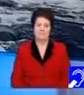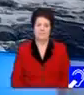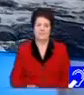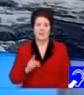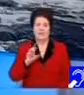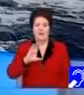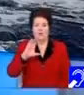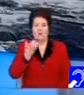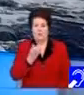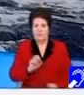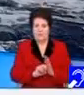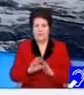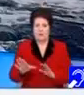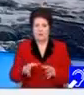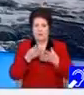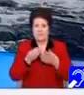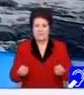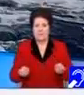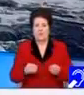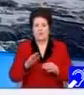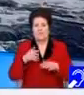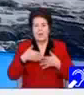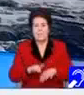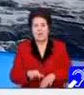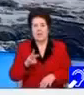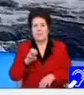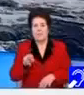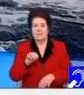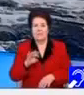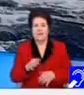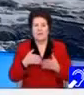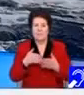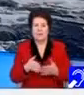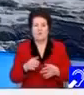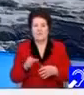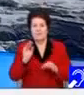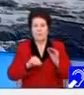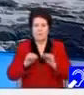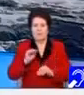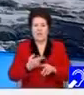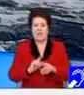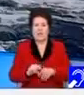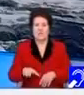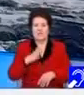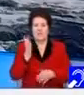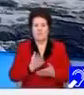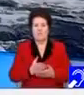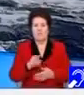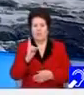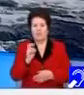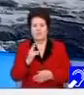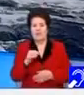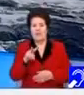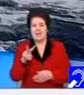În jur de 100 de migranți sunt dați dispăruți în Marea Mediterană după naufragiul embarcațiunii improvizate pe care se aflau în largul coastelor